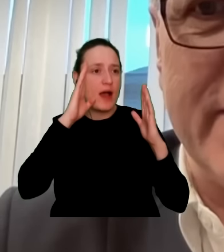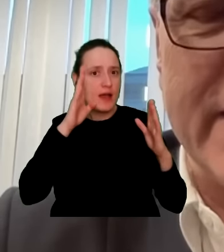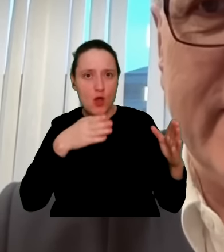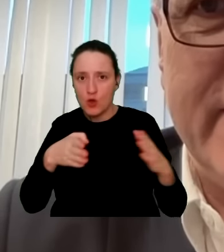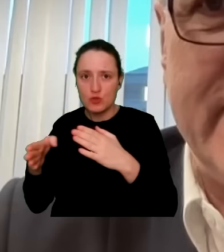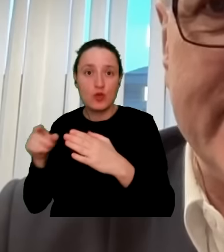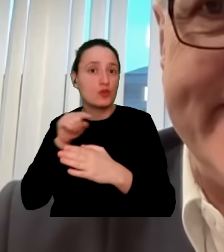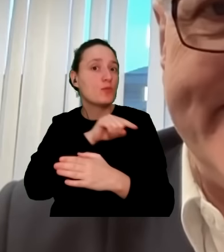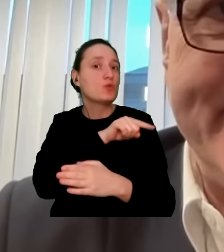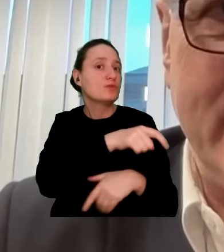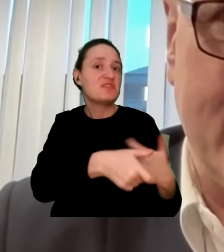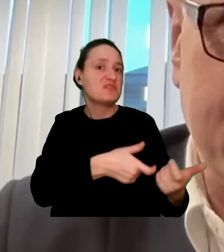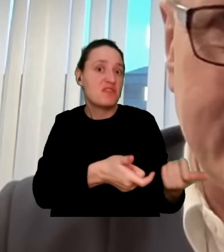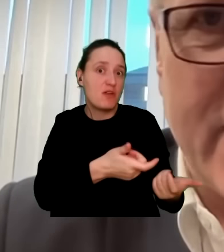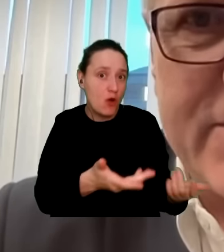robienia.